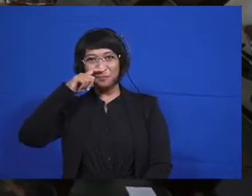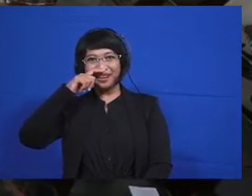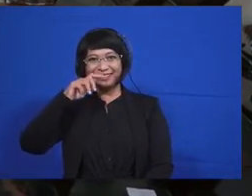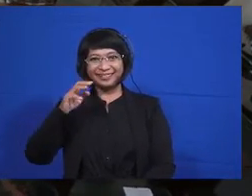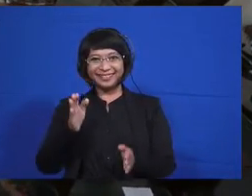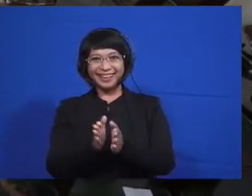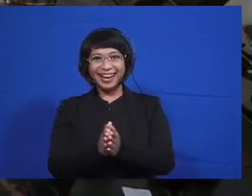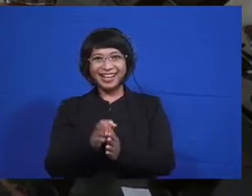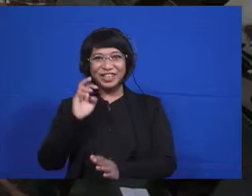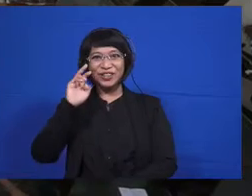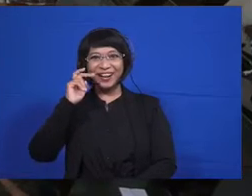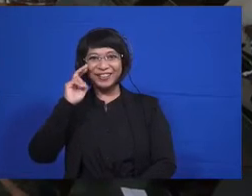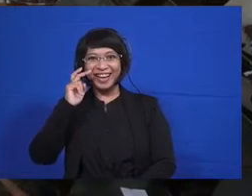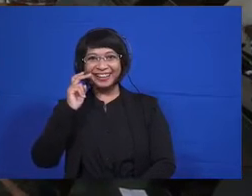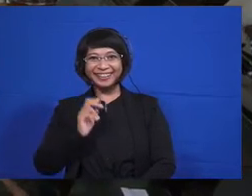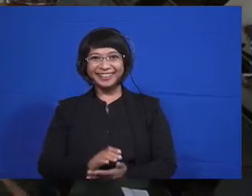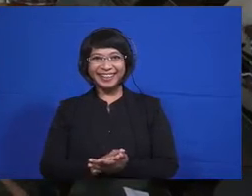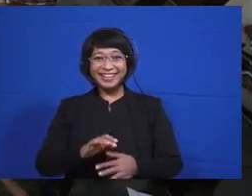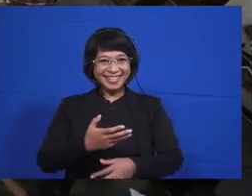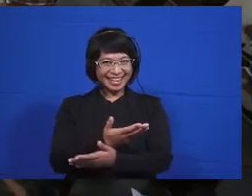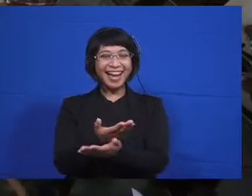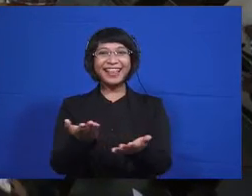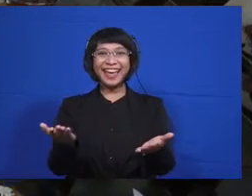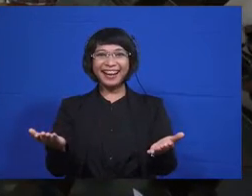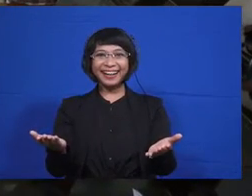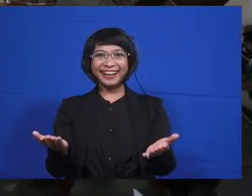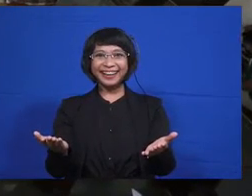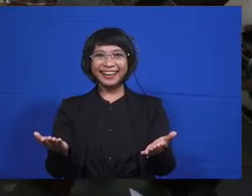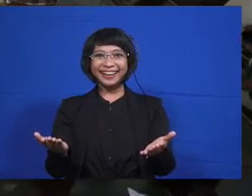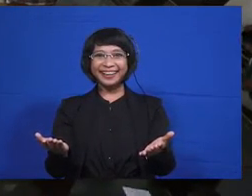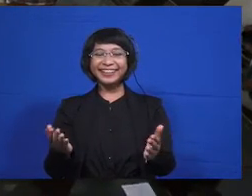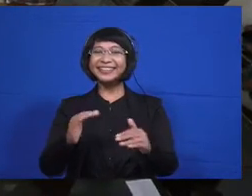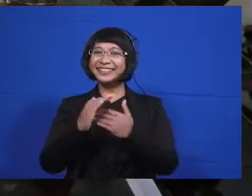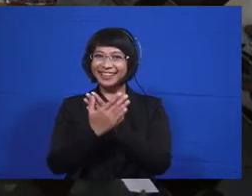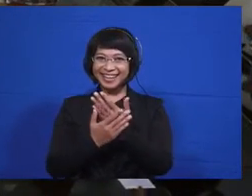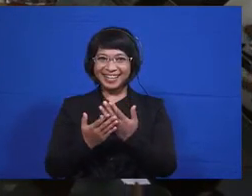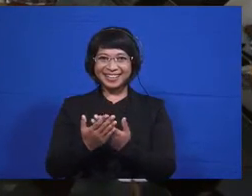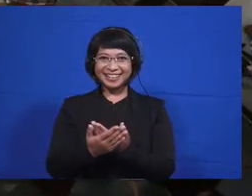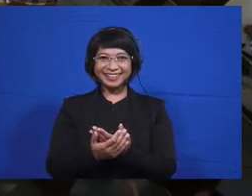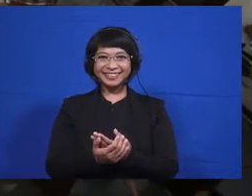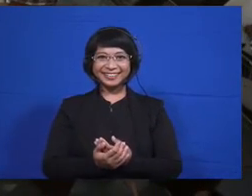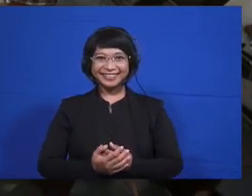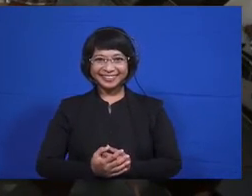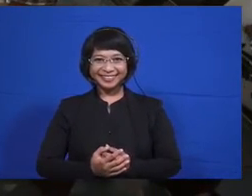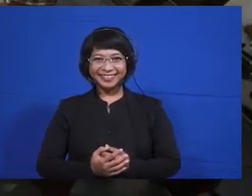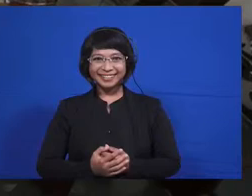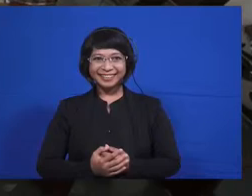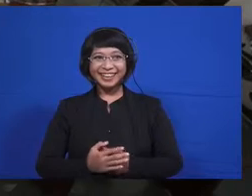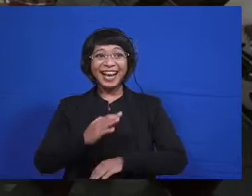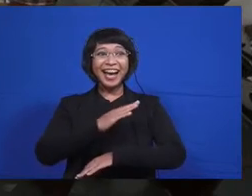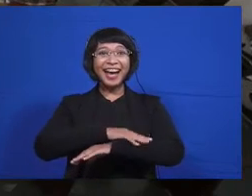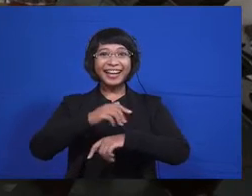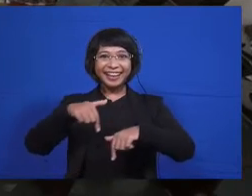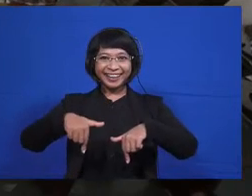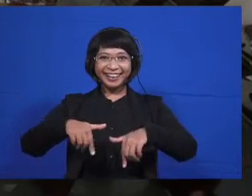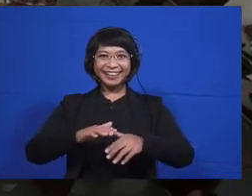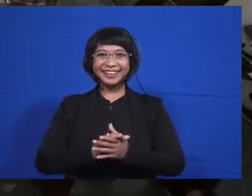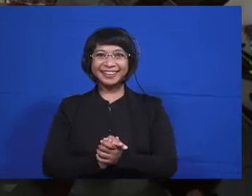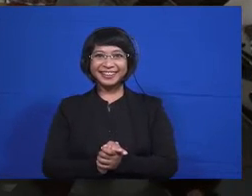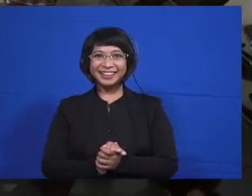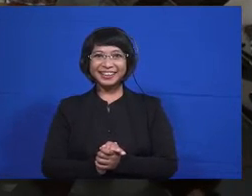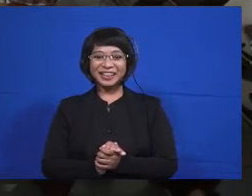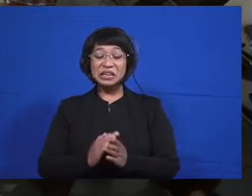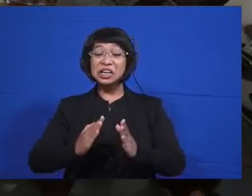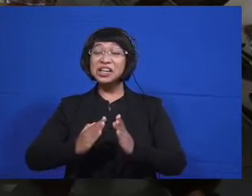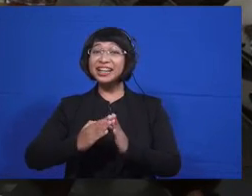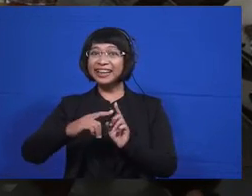dan Saudara-saudariku sekalian yang terkasih. Pada hari ini,